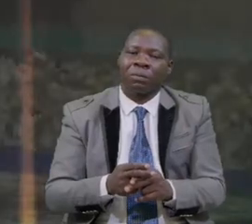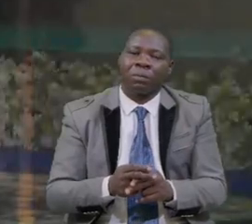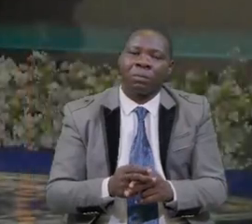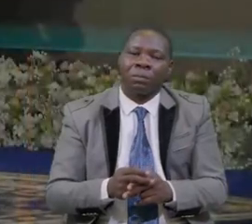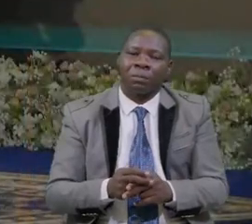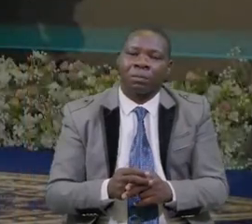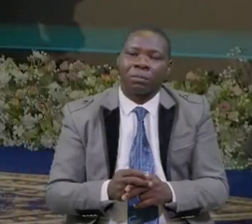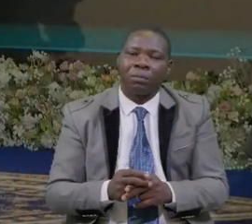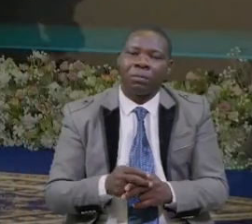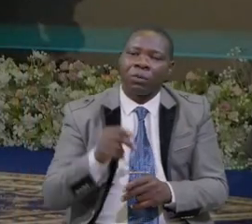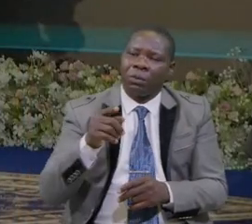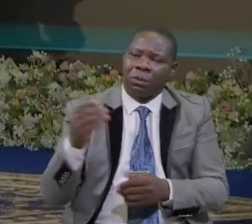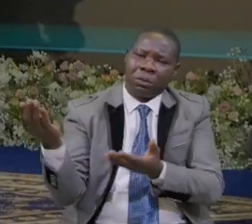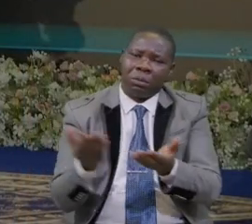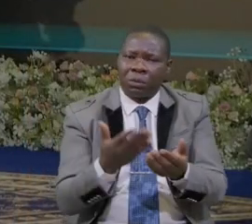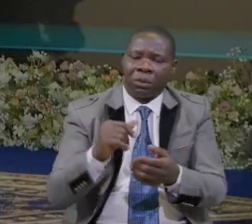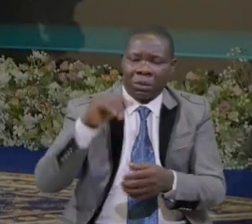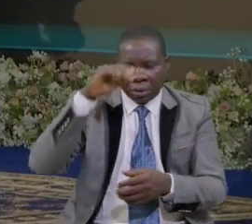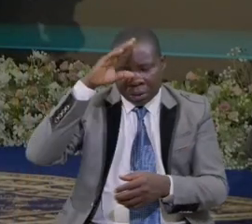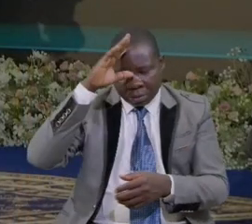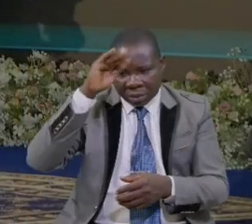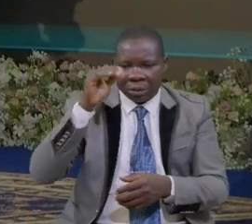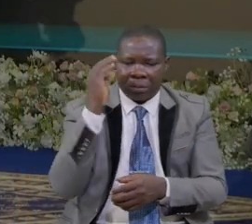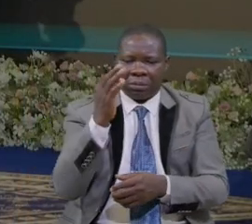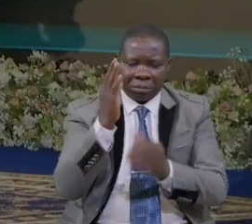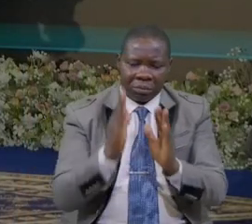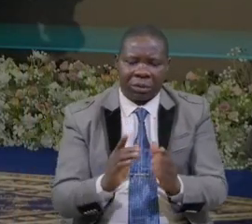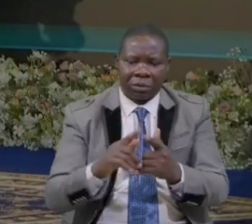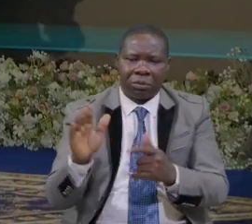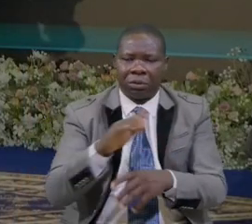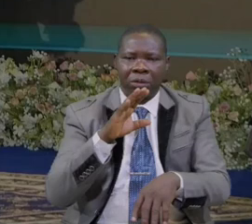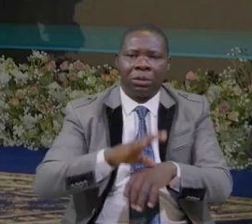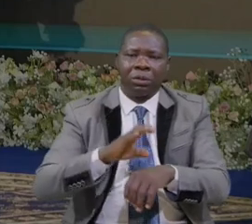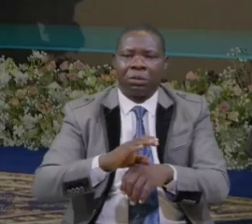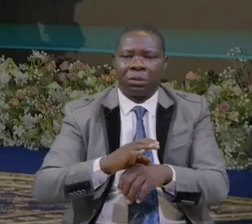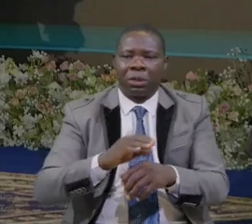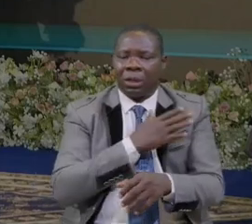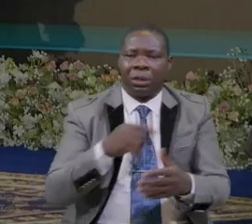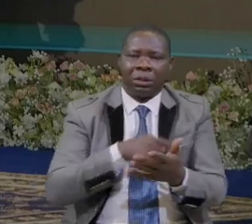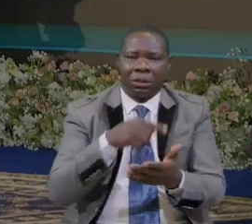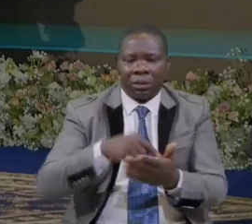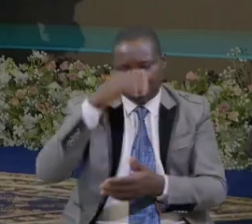Tu amènes un homme dans ton église. Parce que cet homme